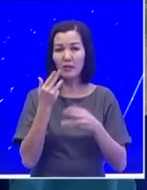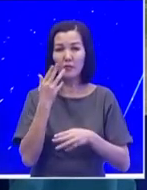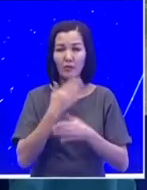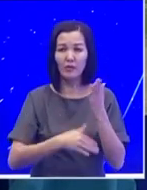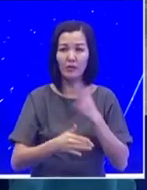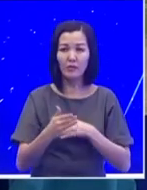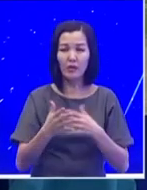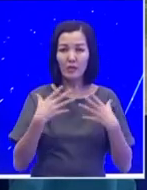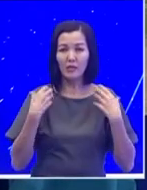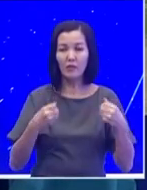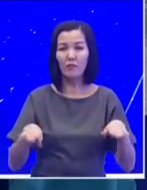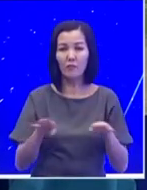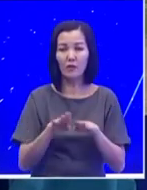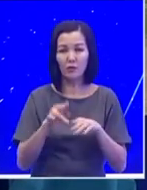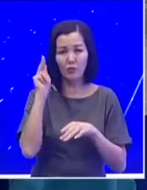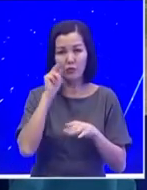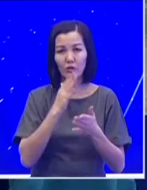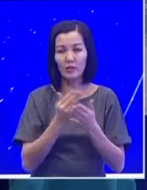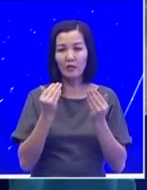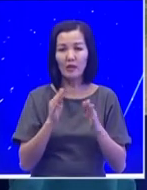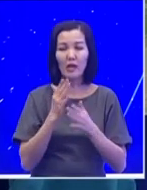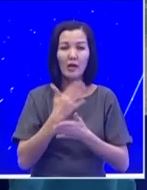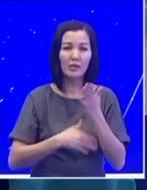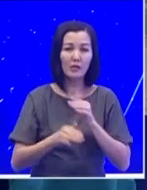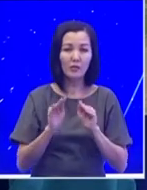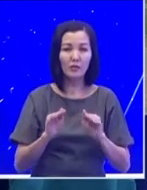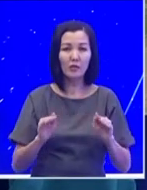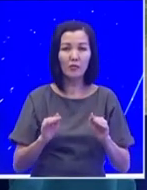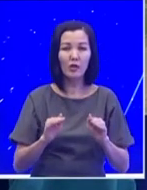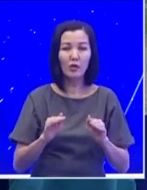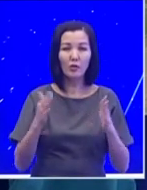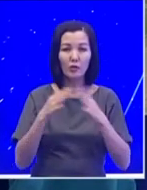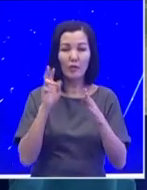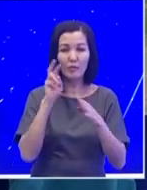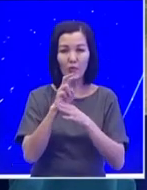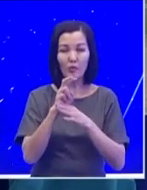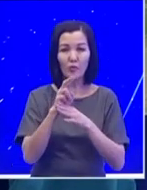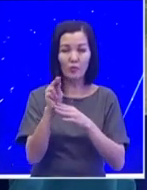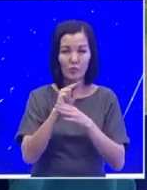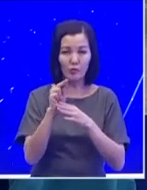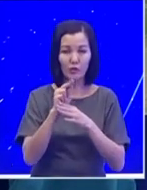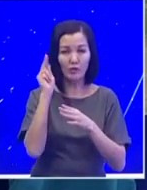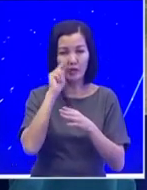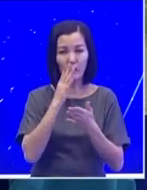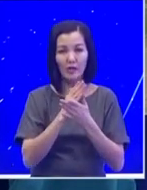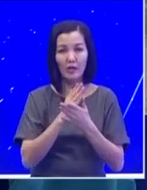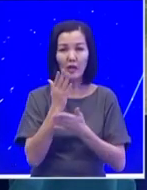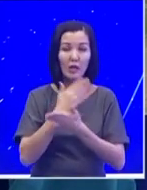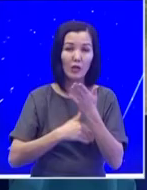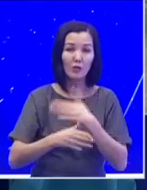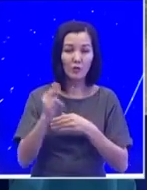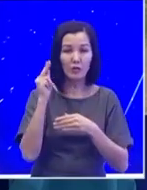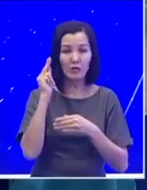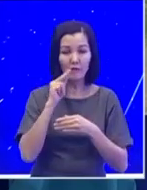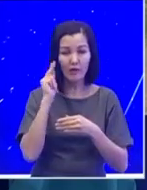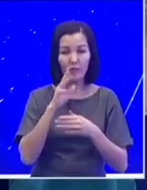с физически здоровыми. На данный момент дети с особыми потребностями учатся на дому. Однако в скором времени мы хотим внедрить инклюзивное обучение,